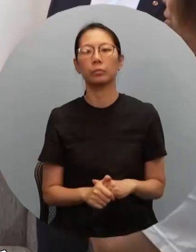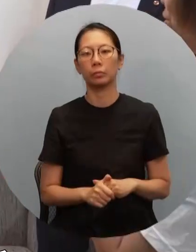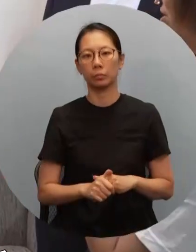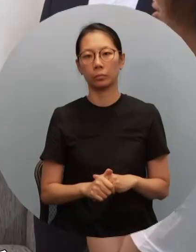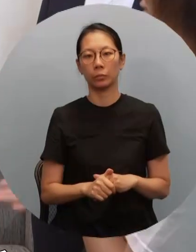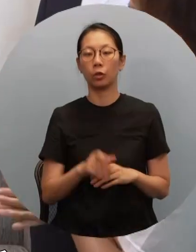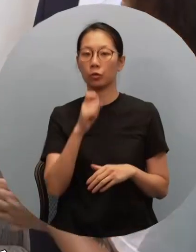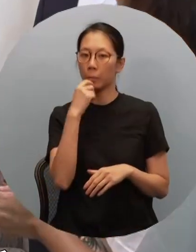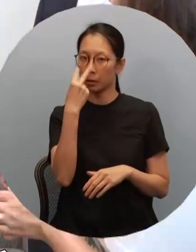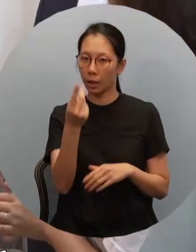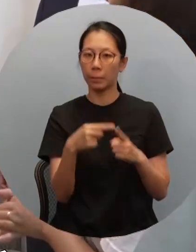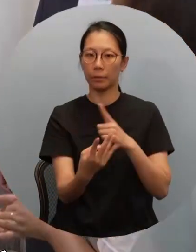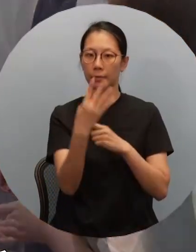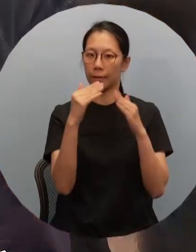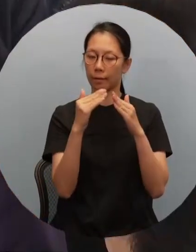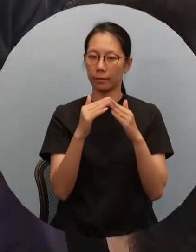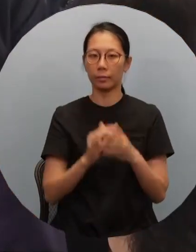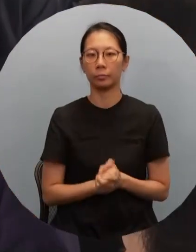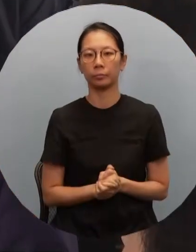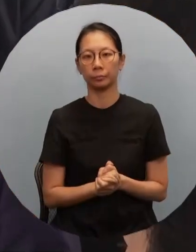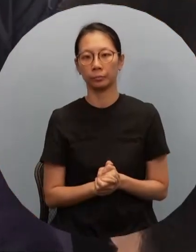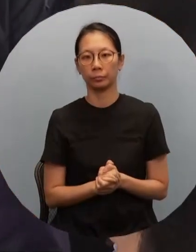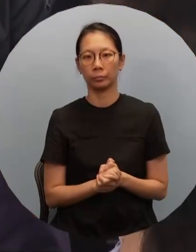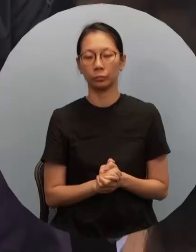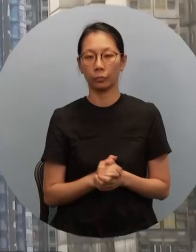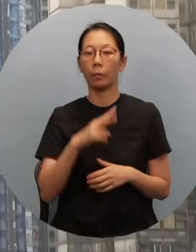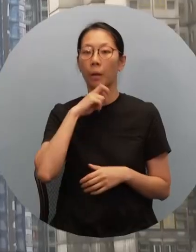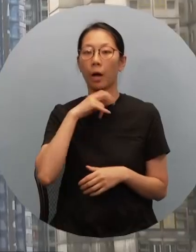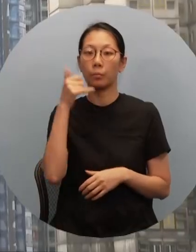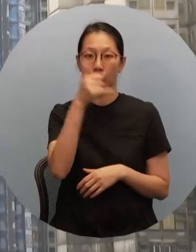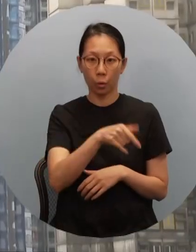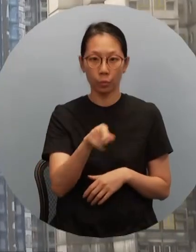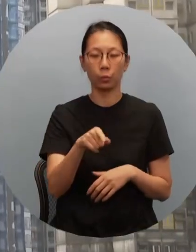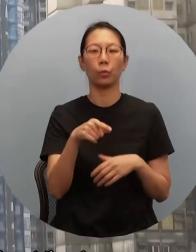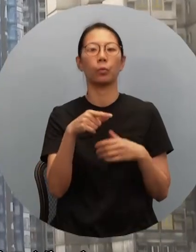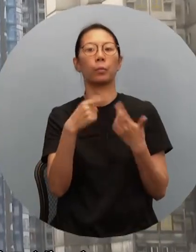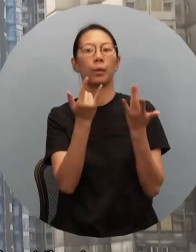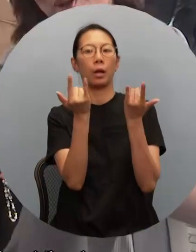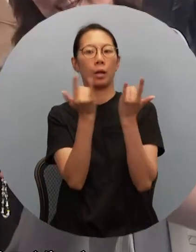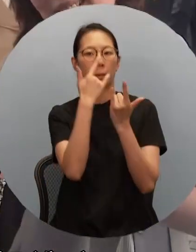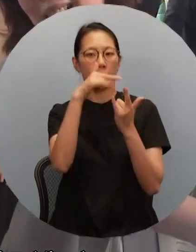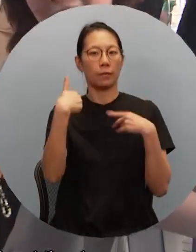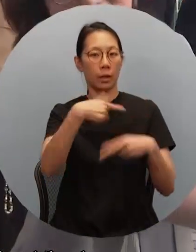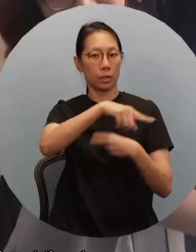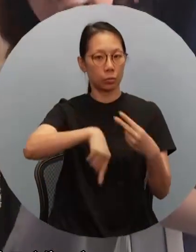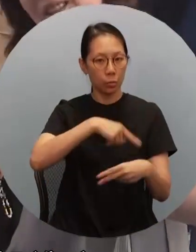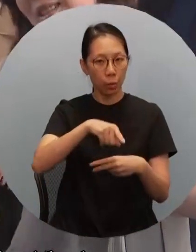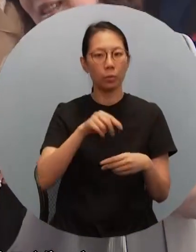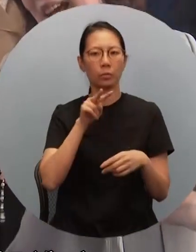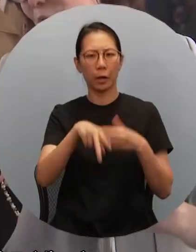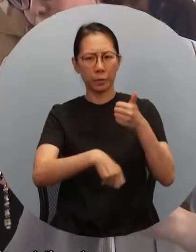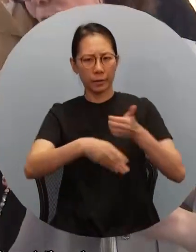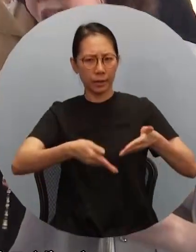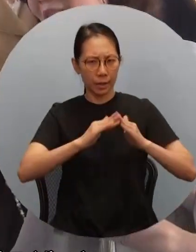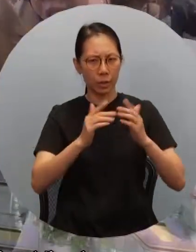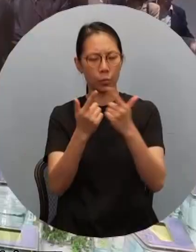訪一個4人家庭住戶。夏寶龍下晝到訪古洞北新發展區，考察當區基建同配套設施嘅